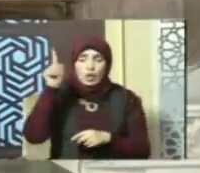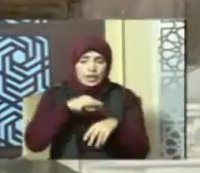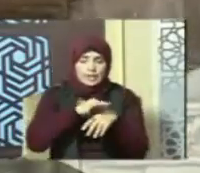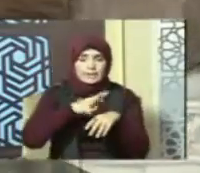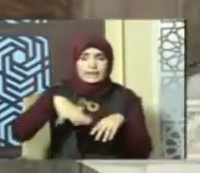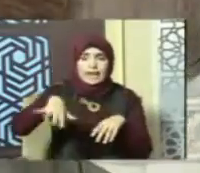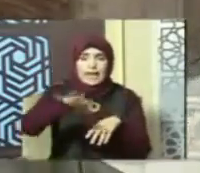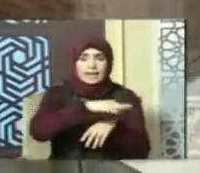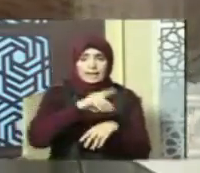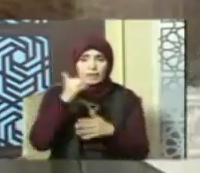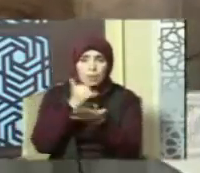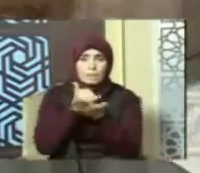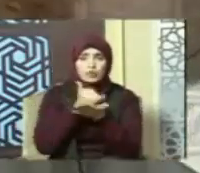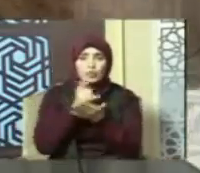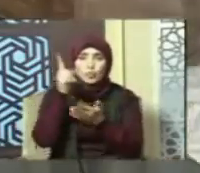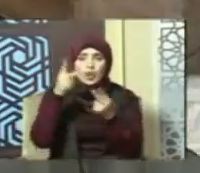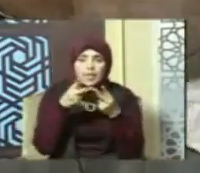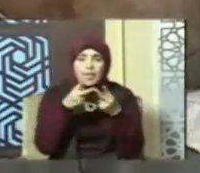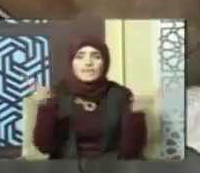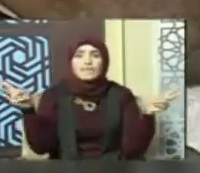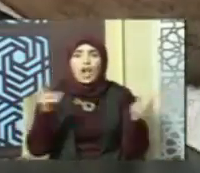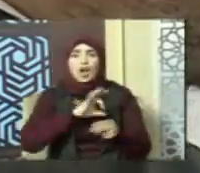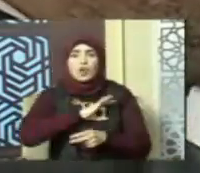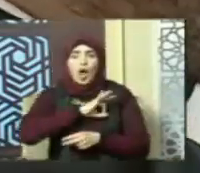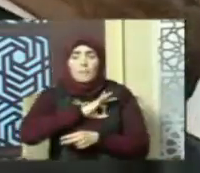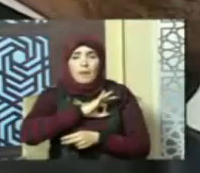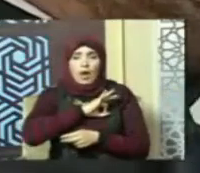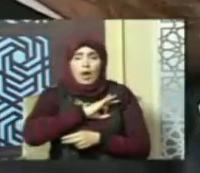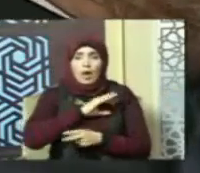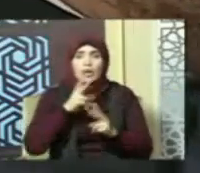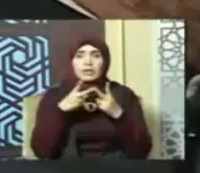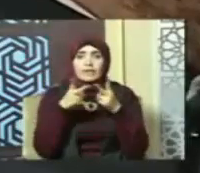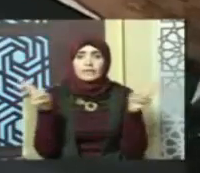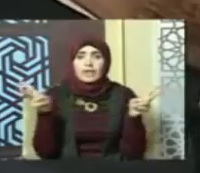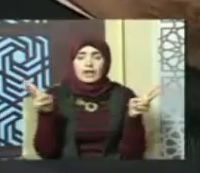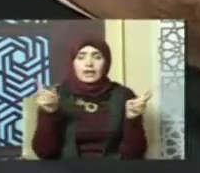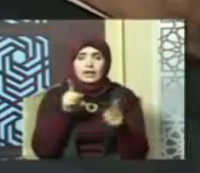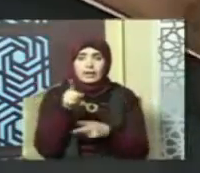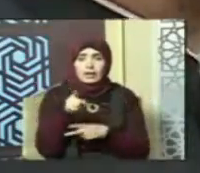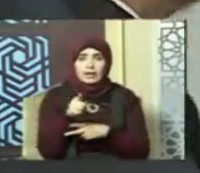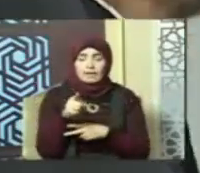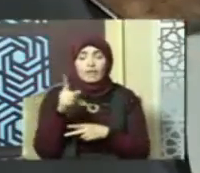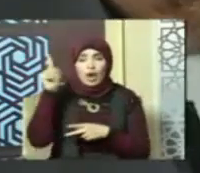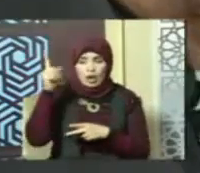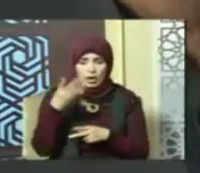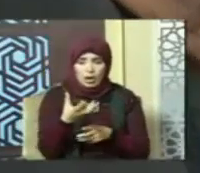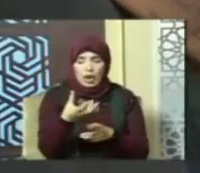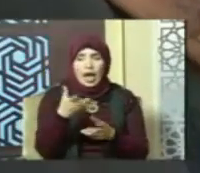للناس من رحمة فلا ممسك لها،